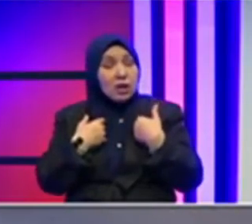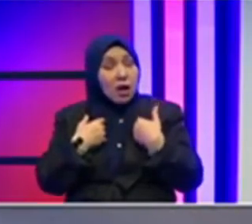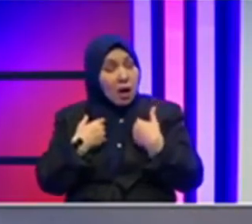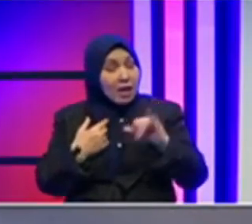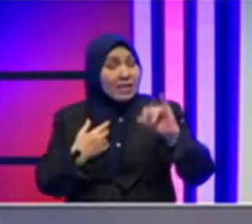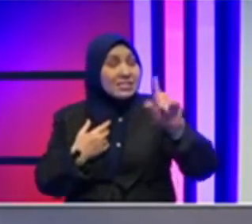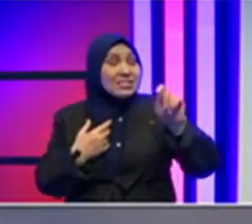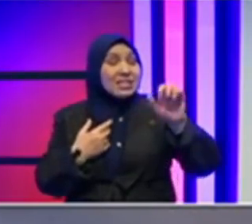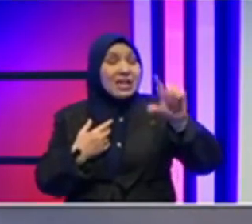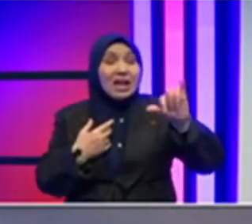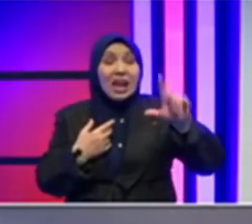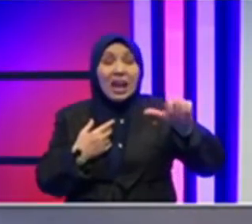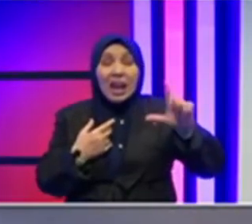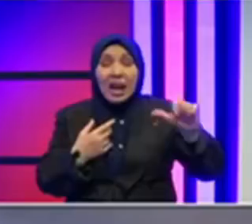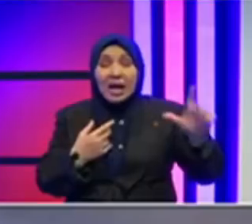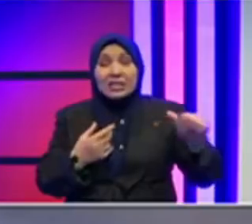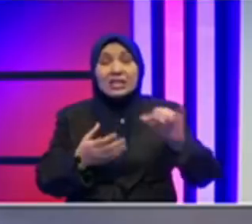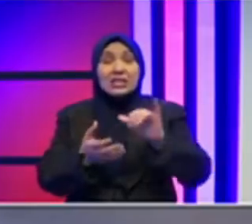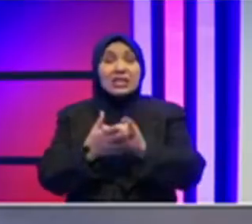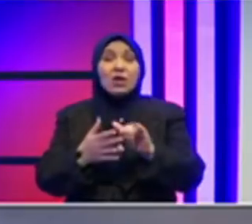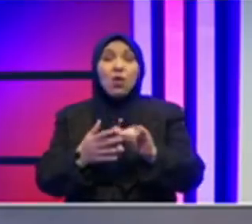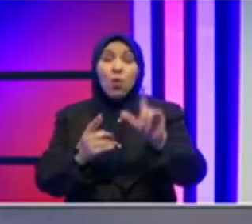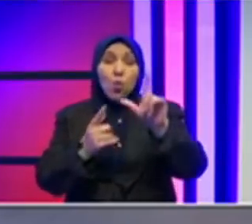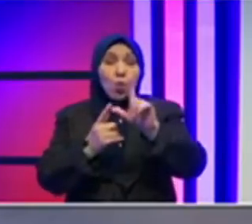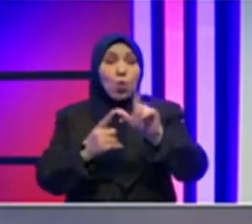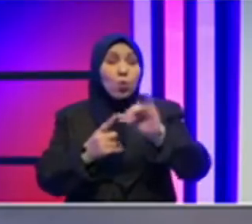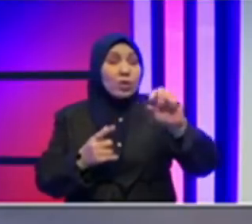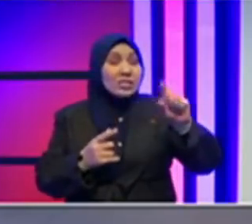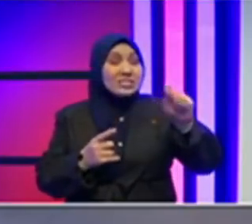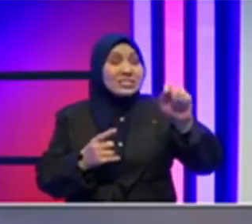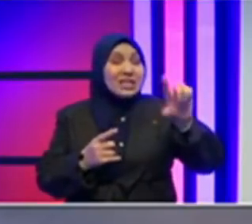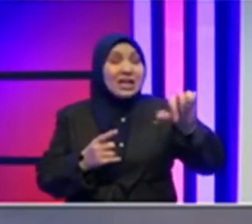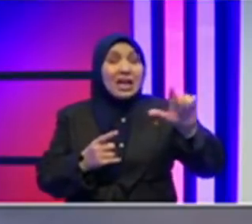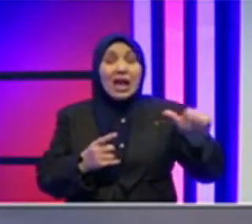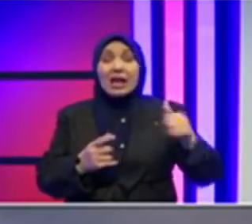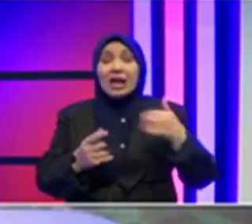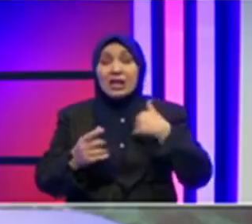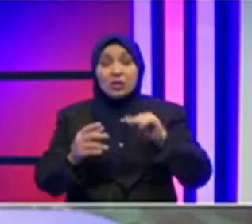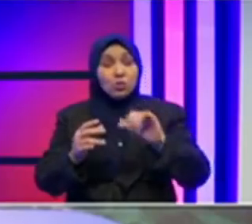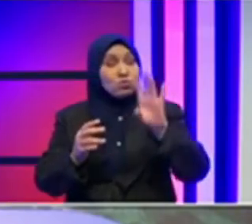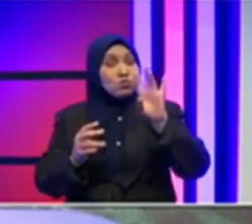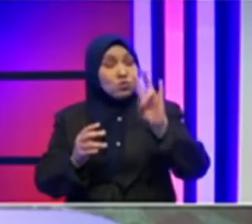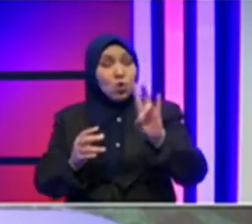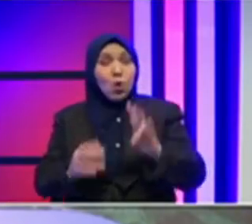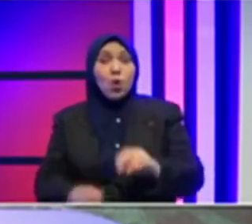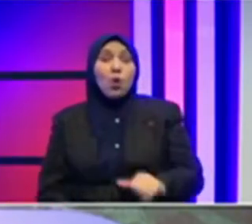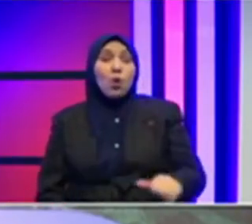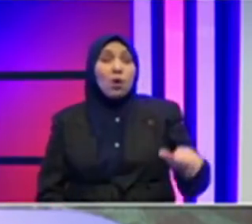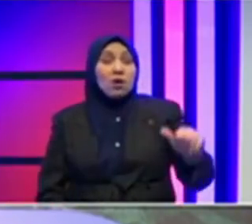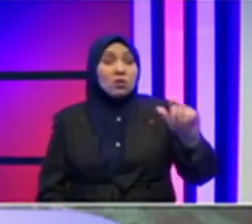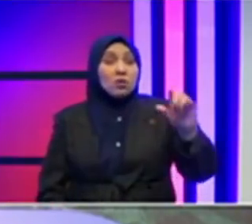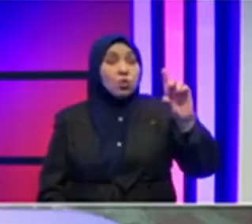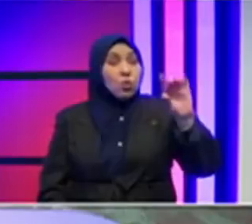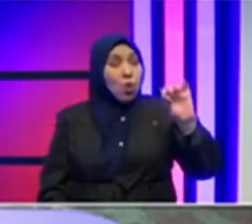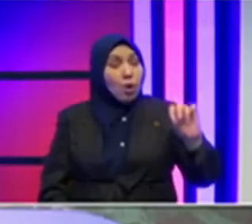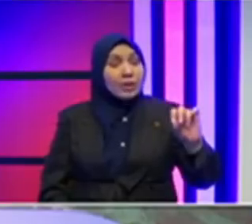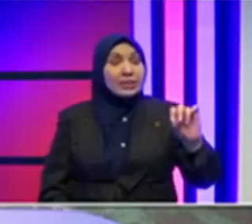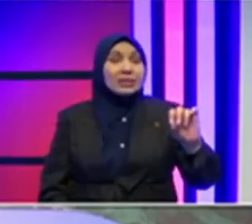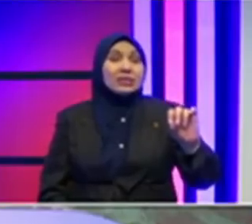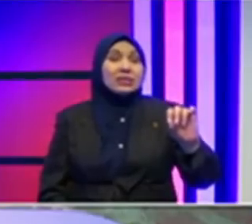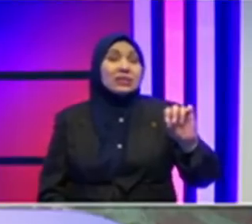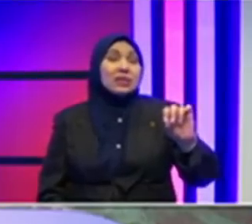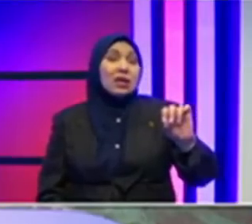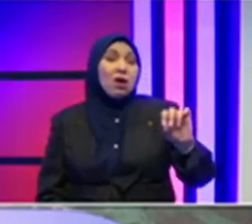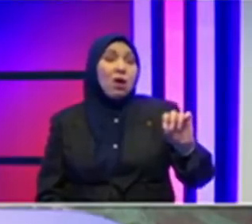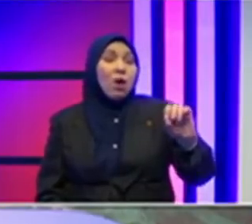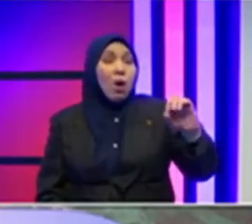yang berbaris di atas. Huruf isti'la ingat tak? 7 tu kan. Khussa dagtin qin,